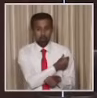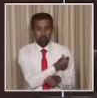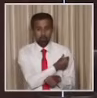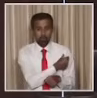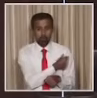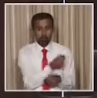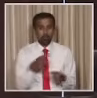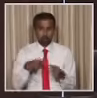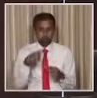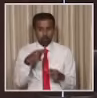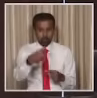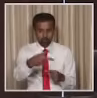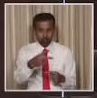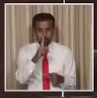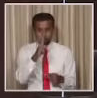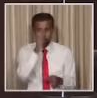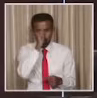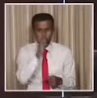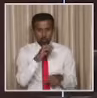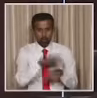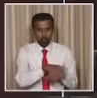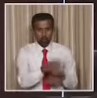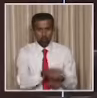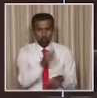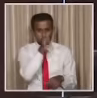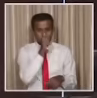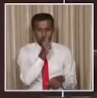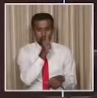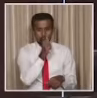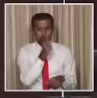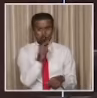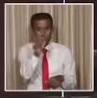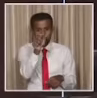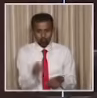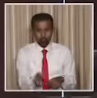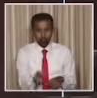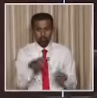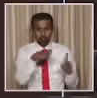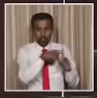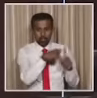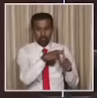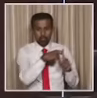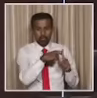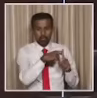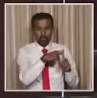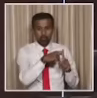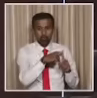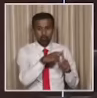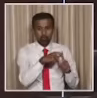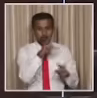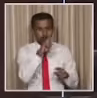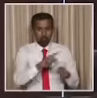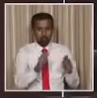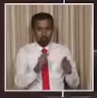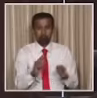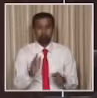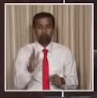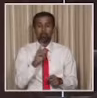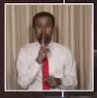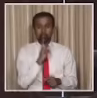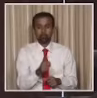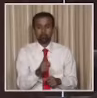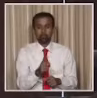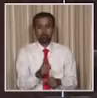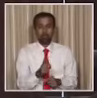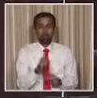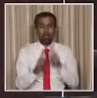ඉන්න හෙට අනිද්දා වෙනකොට දැන් හොරෙක් ඔබතුමාලා කිව්වනේ හොරකම් කරේ ඔබතුමාම කෙහෙලිය රමුල්ල කැල්ලා ඔබතුමාගේ විශ්වාස බංගෙදි නැගිටලා මොනවද කිව්වේ ඔබතුමා